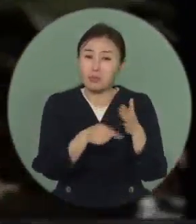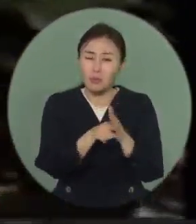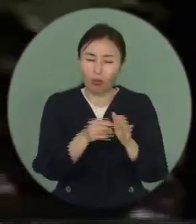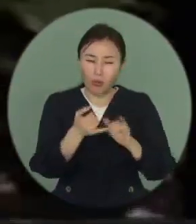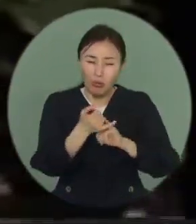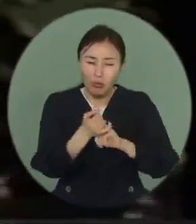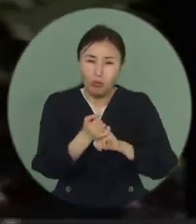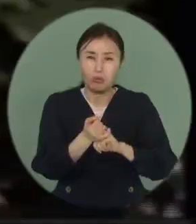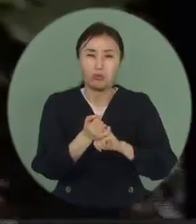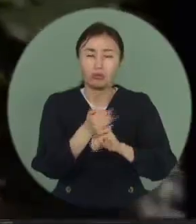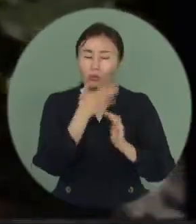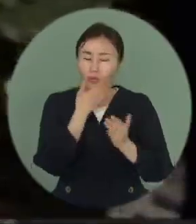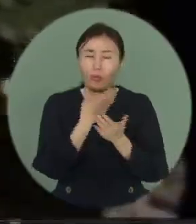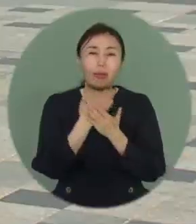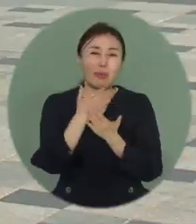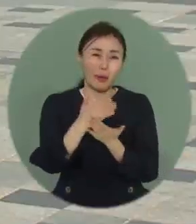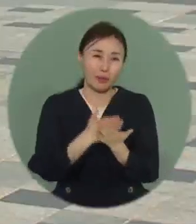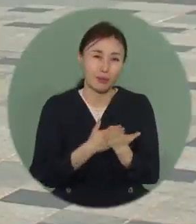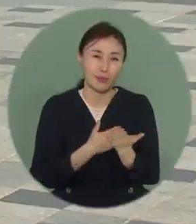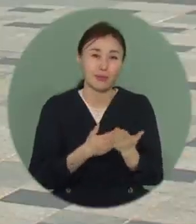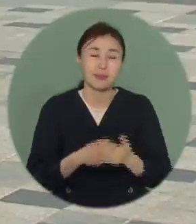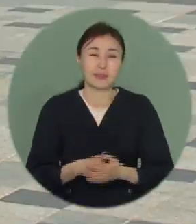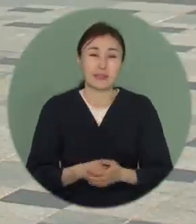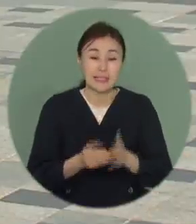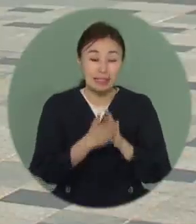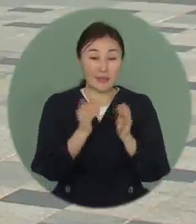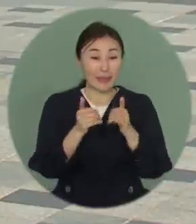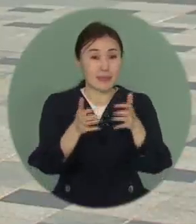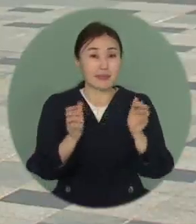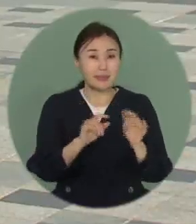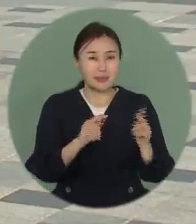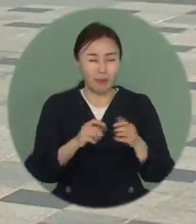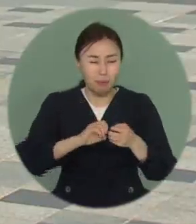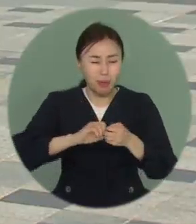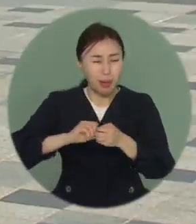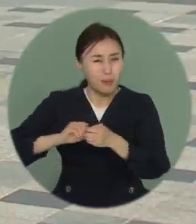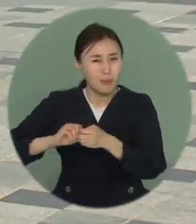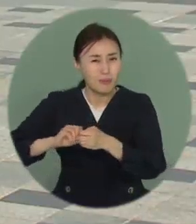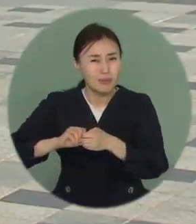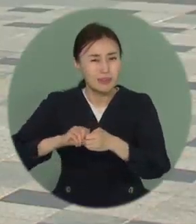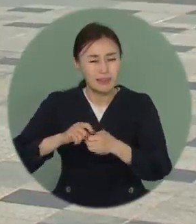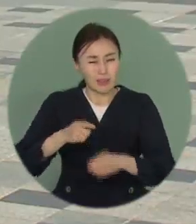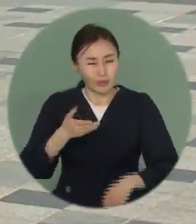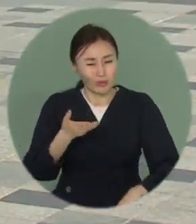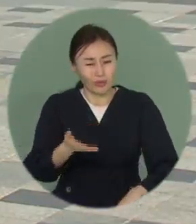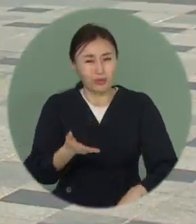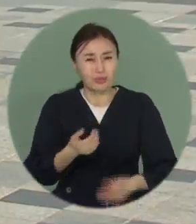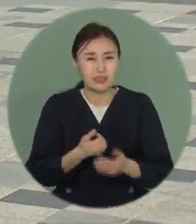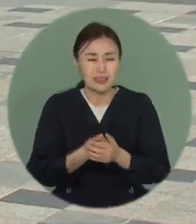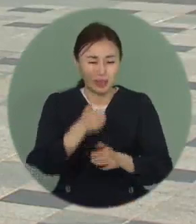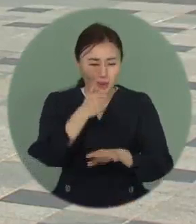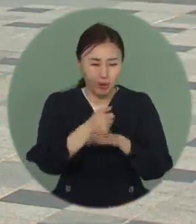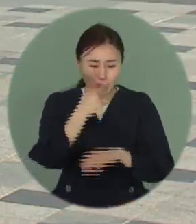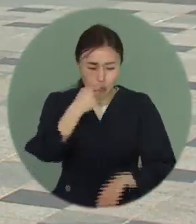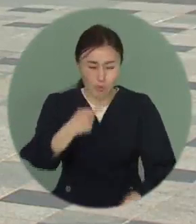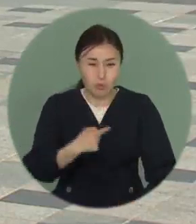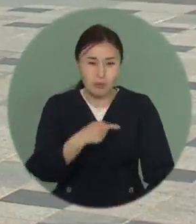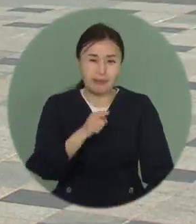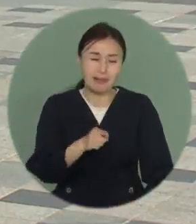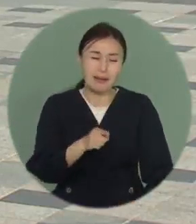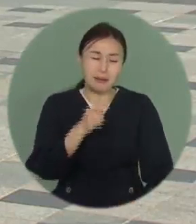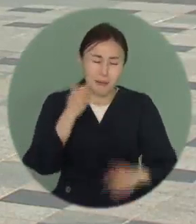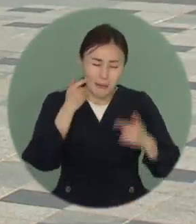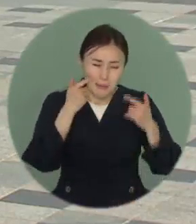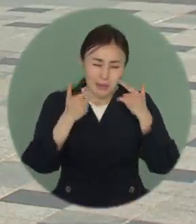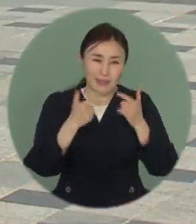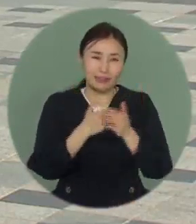넘어가야 할 사안입니다 시민단체들은 외국의 빌미를 제공한 결과 보고서가 나온 경의를 명백히 밝혀야